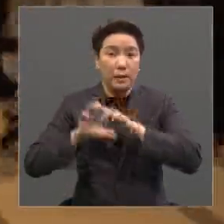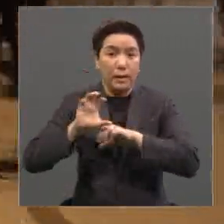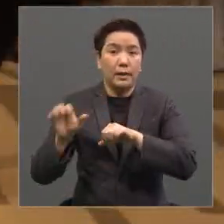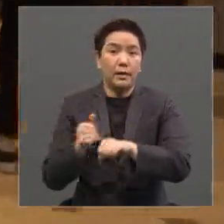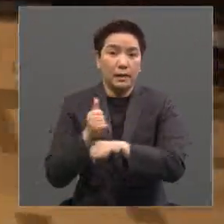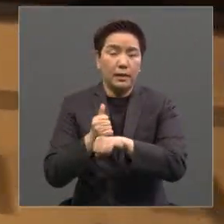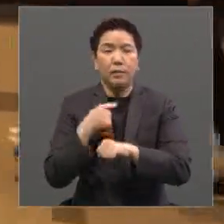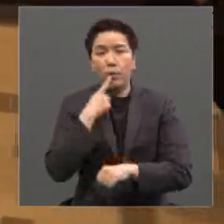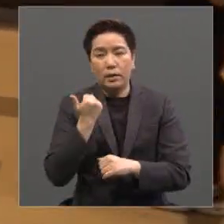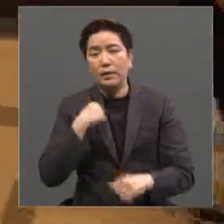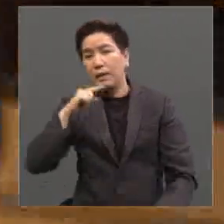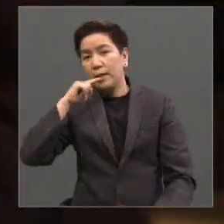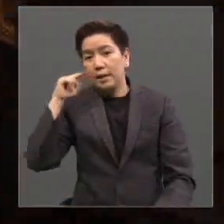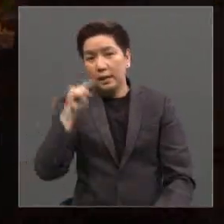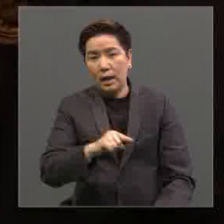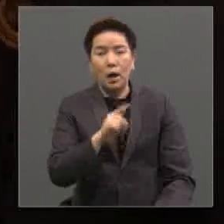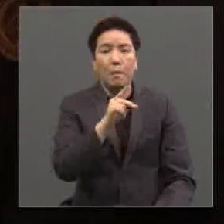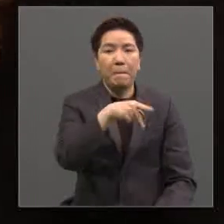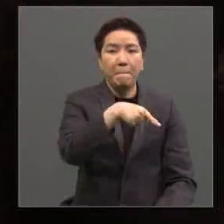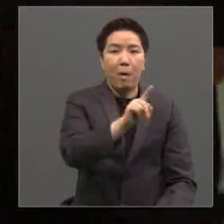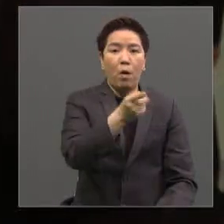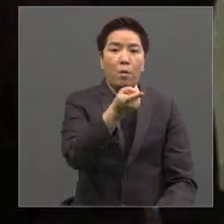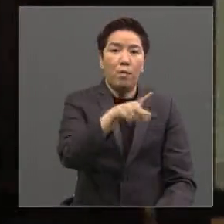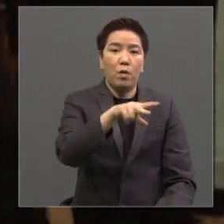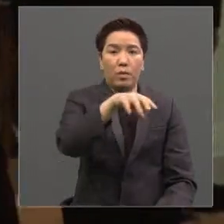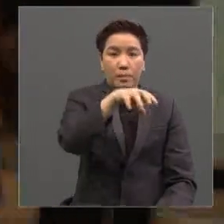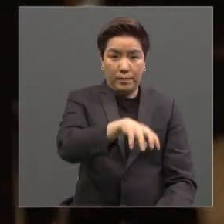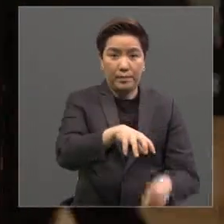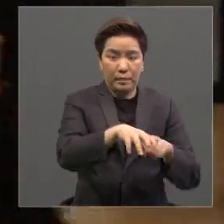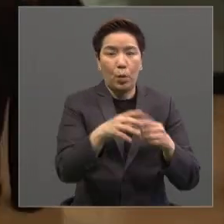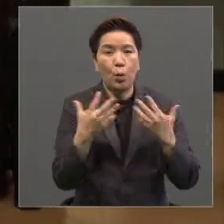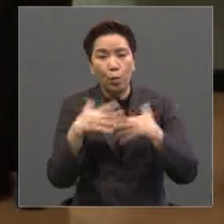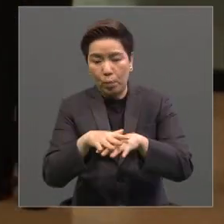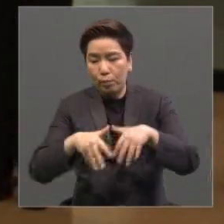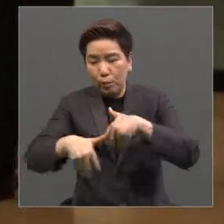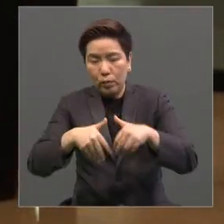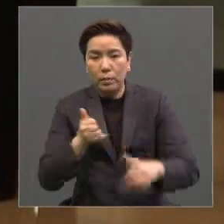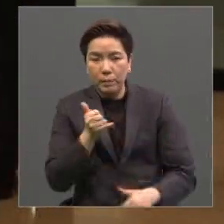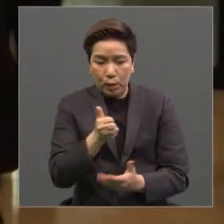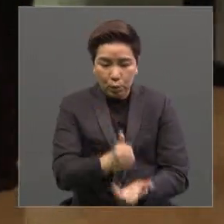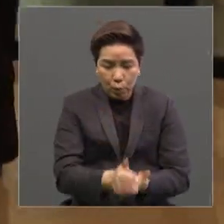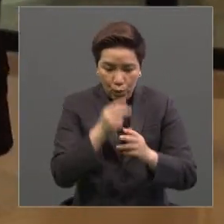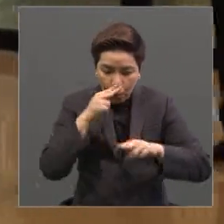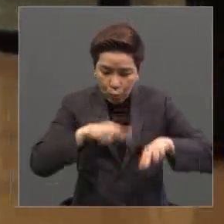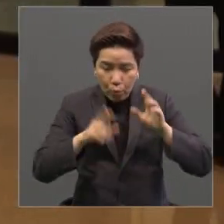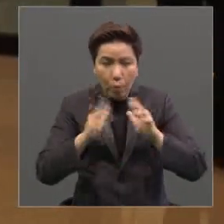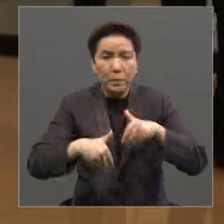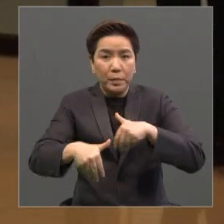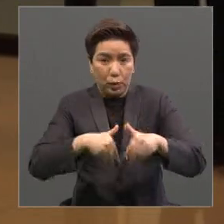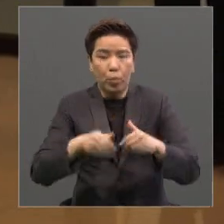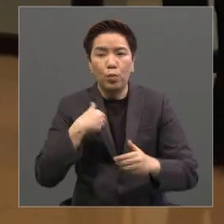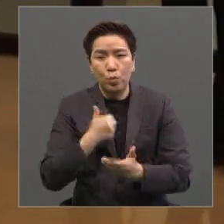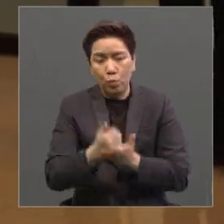ว่าขณะนี้ได้สั่งการให้กรมป้องกันและบรรเทาสาธารณภัยร่วมกับท้องถิ่นลงไปช่วยดูแลประชาชนแล้ว